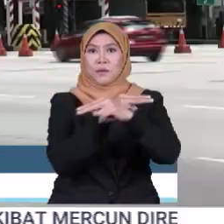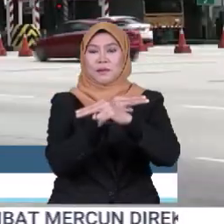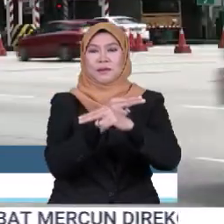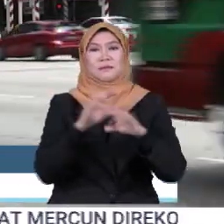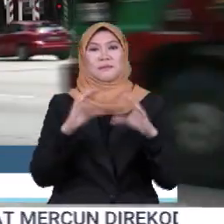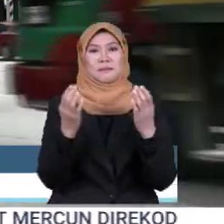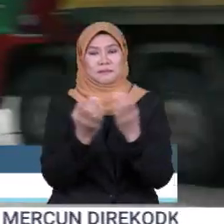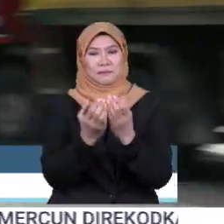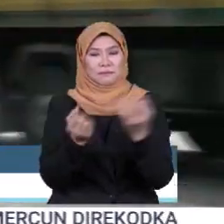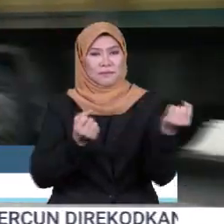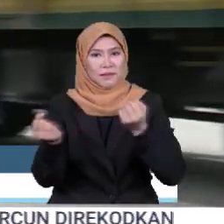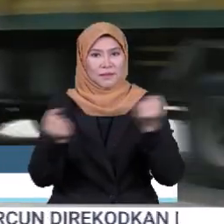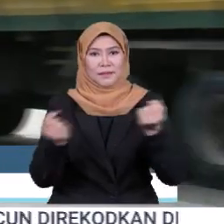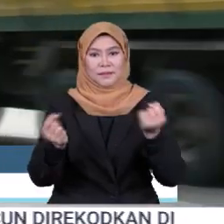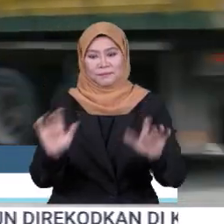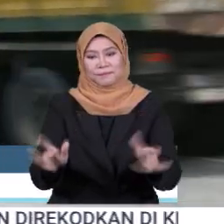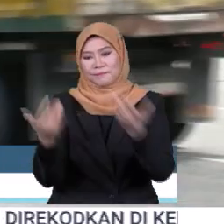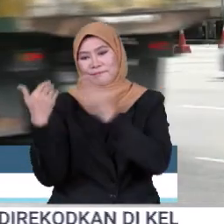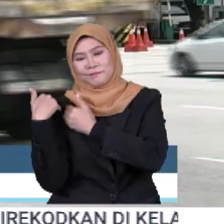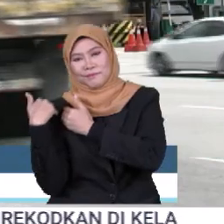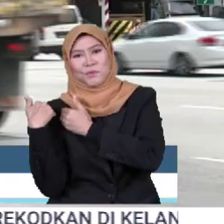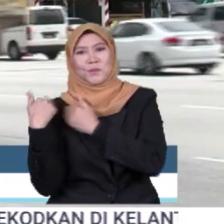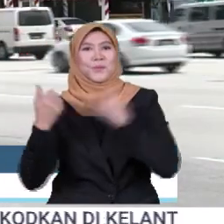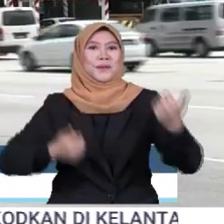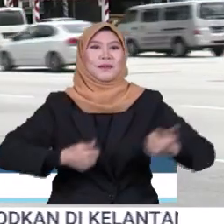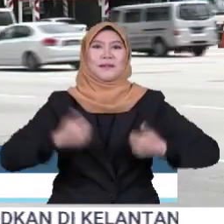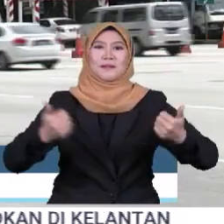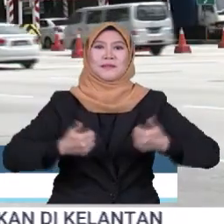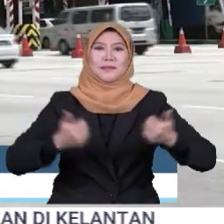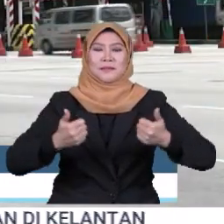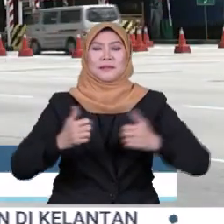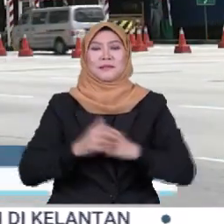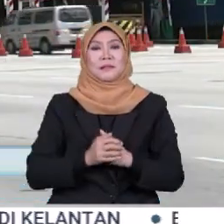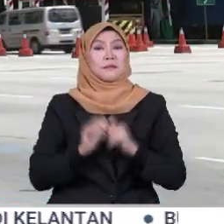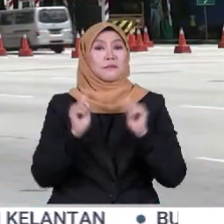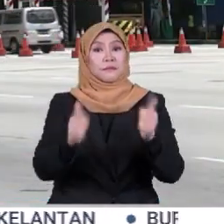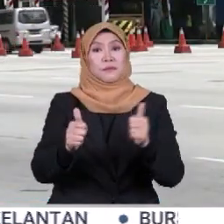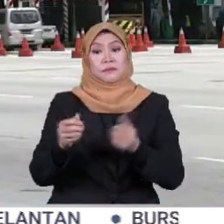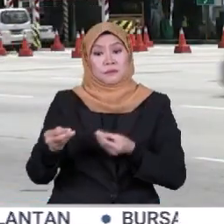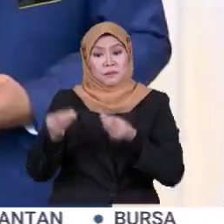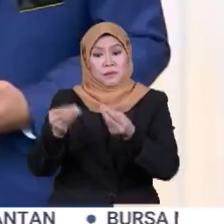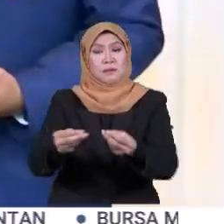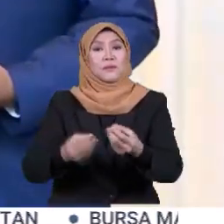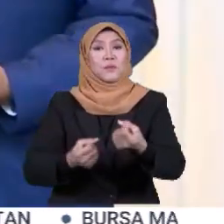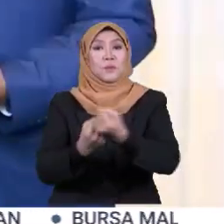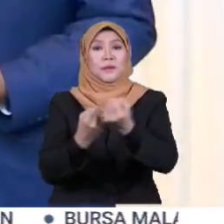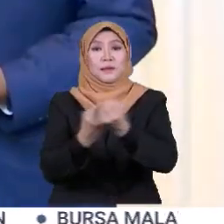kelas kenderaan untuk meringankan beban sempena Hari Raya Aidilfitri. Terdahulu, beliau menyerahkan